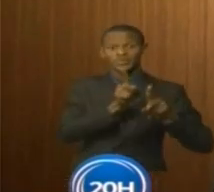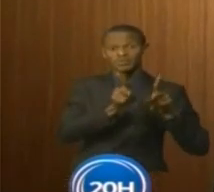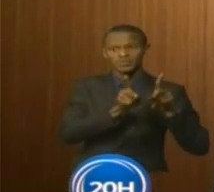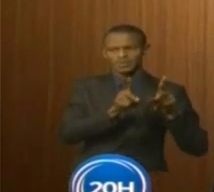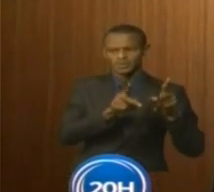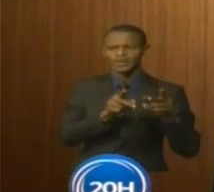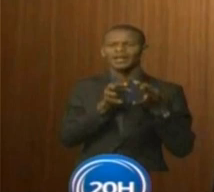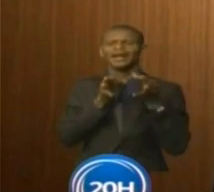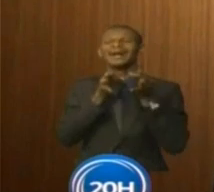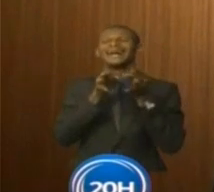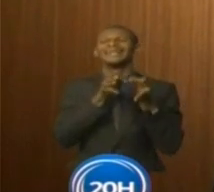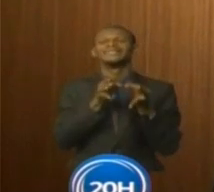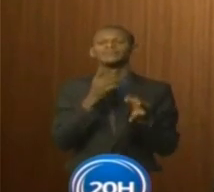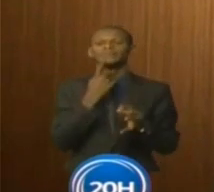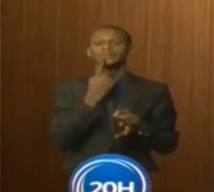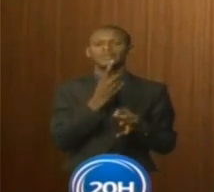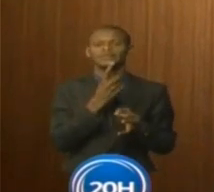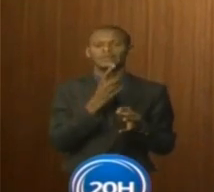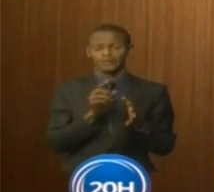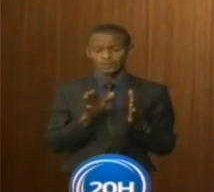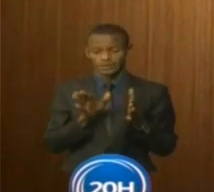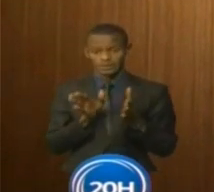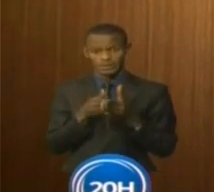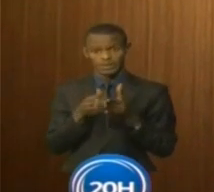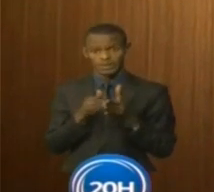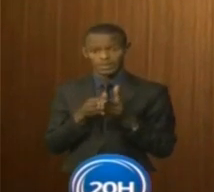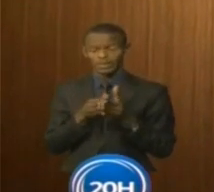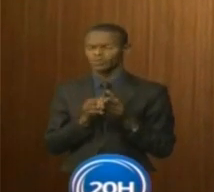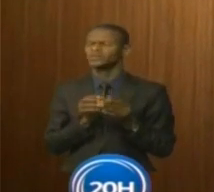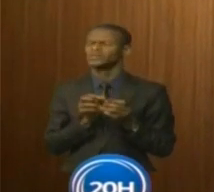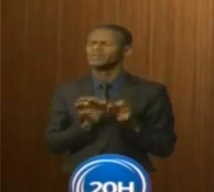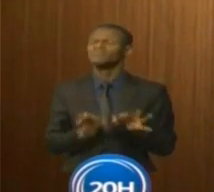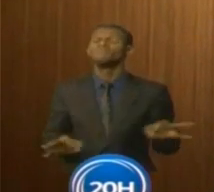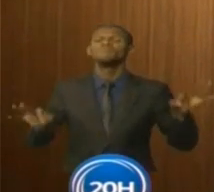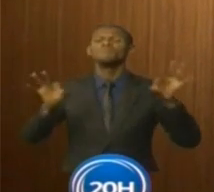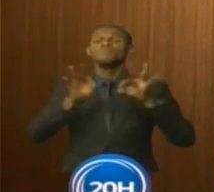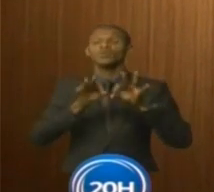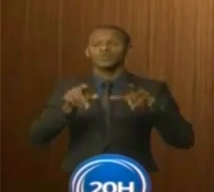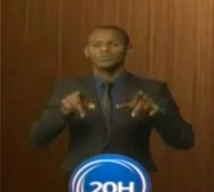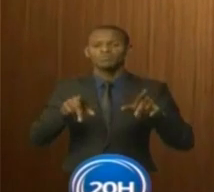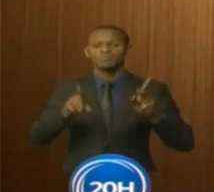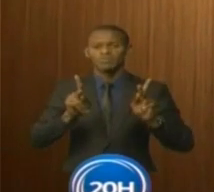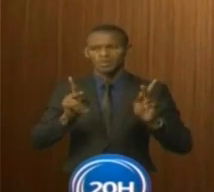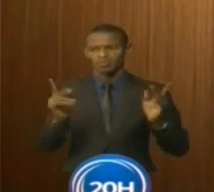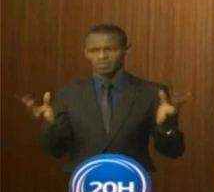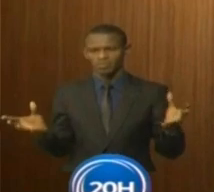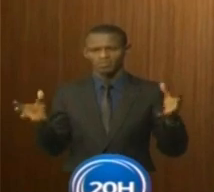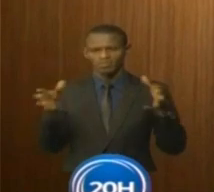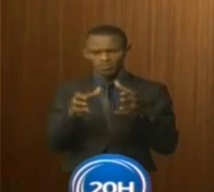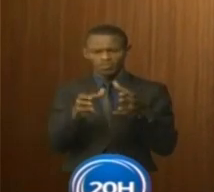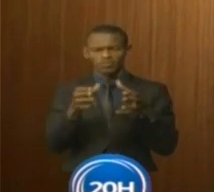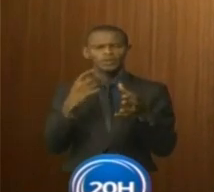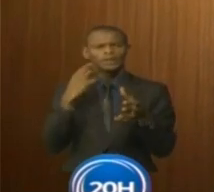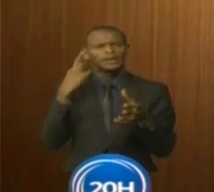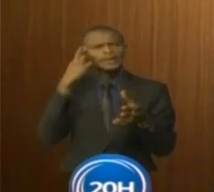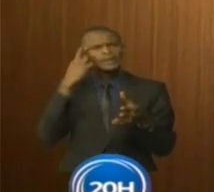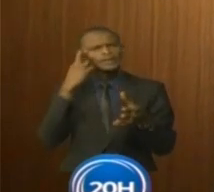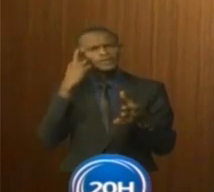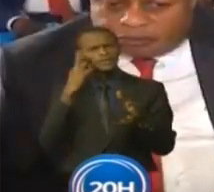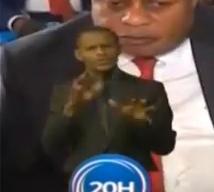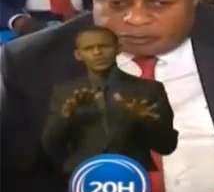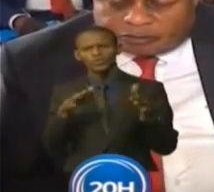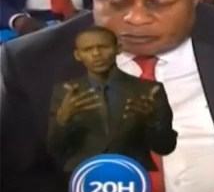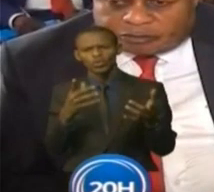était consacrée à faire un état des lieux de principaux chantiers de réforme dans les différents